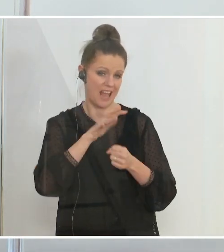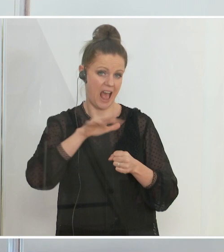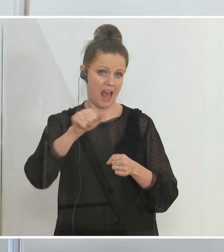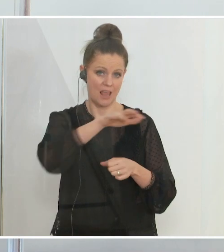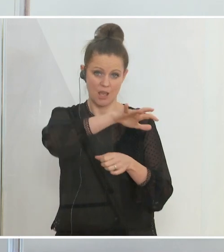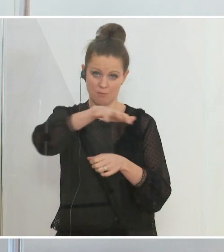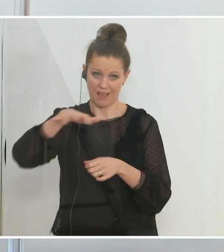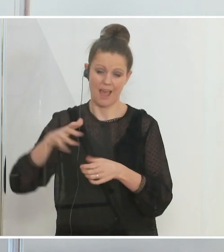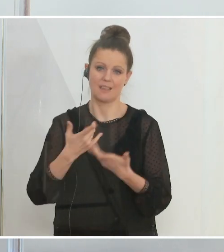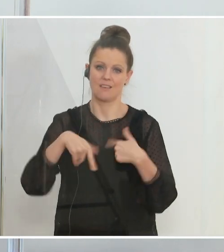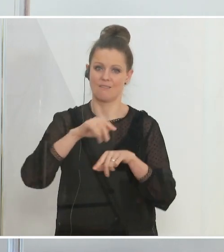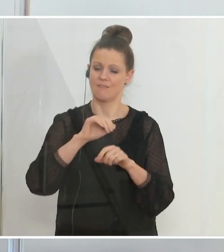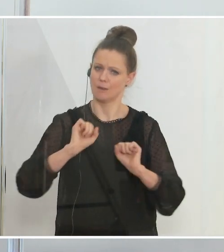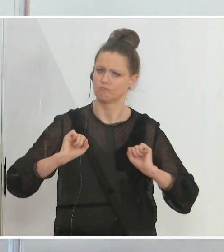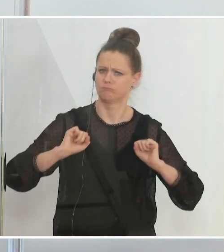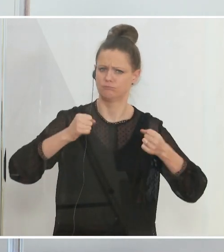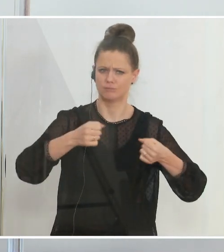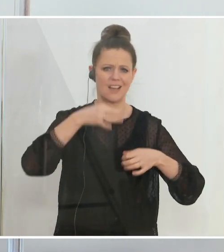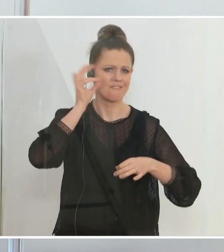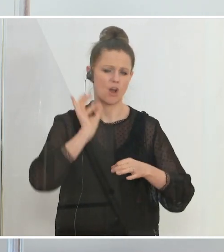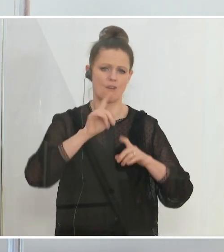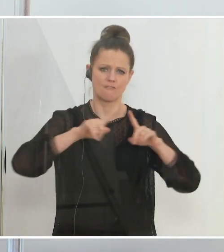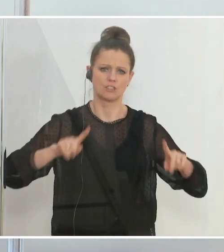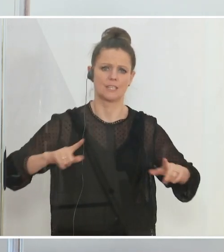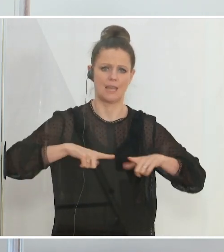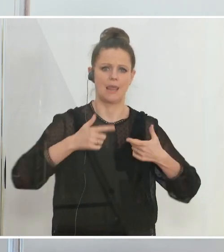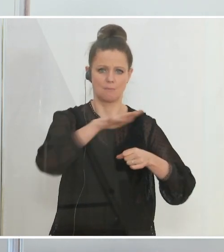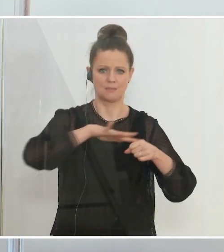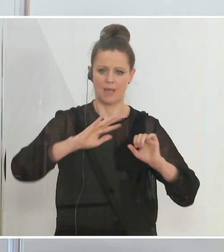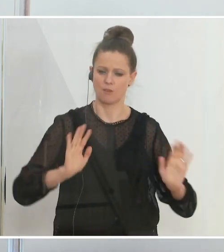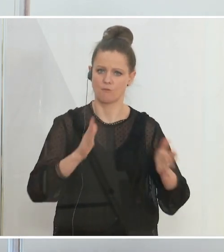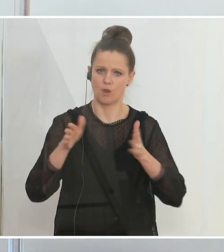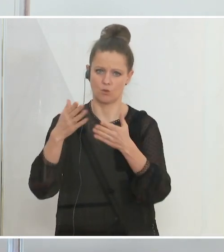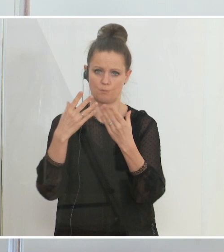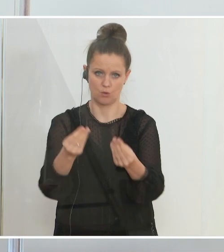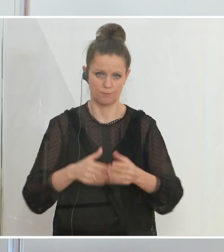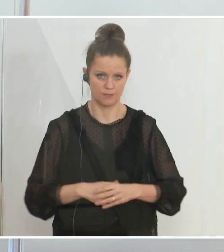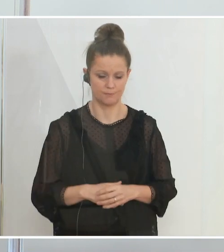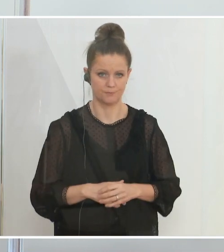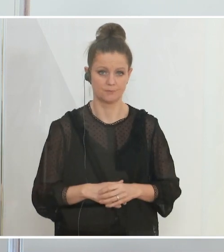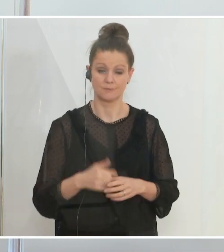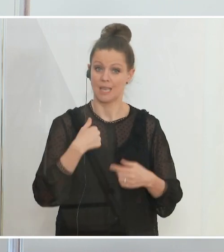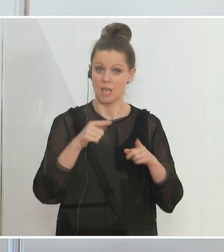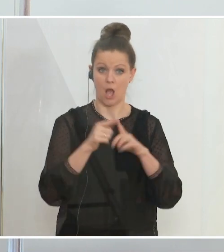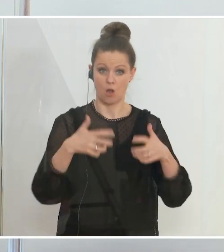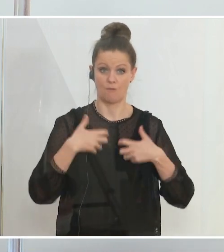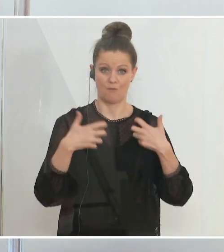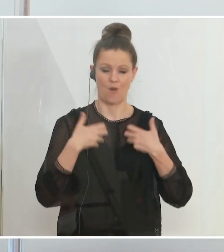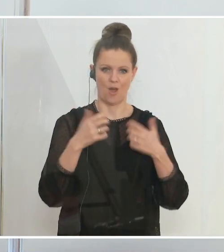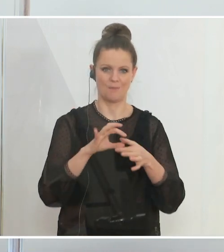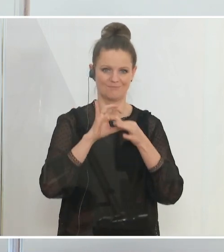Ressorts alles tun, damit Frauen in den unterschiedlichen Lebensbereichen gefördert werden. Ich freue mich auch anlässlich